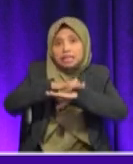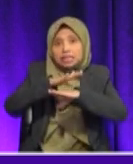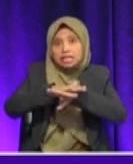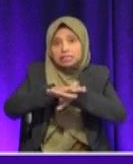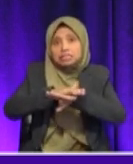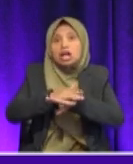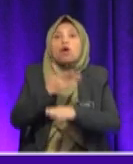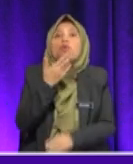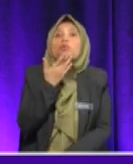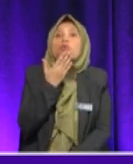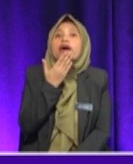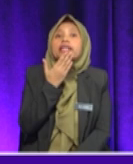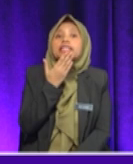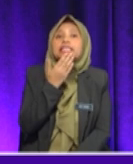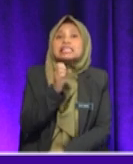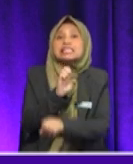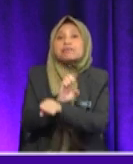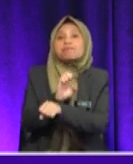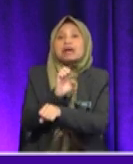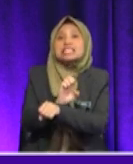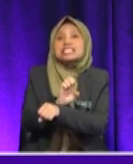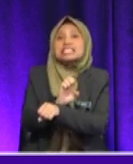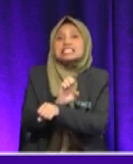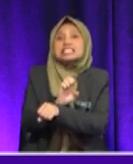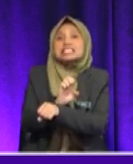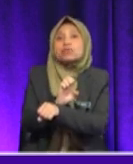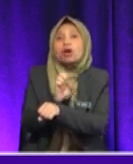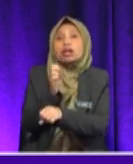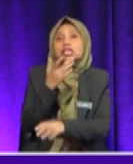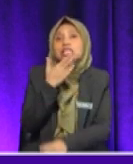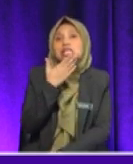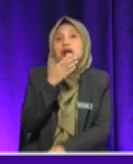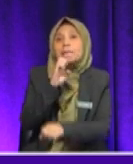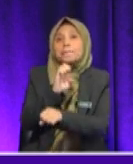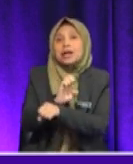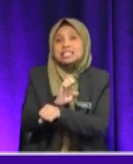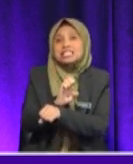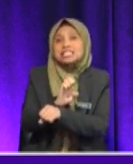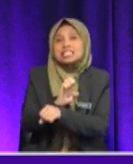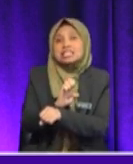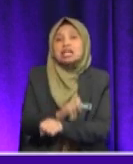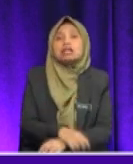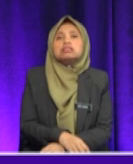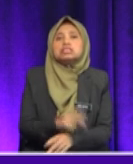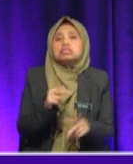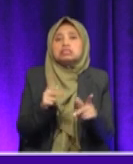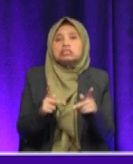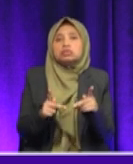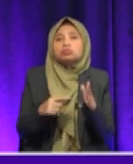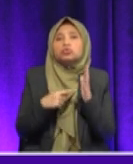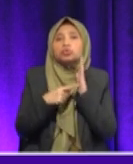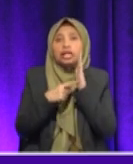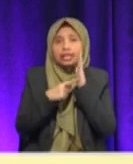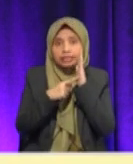itu sebenarnja berwarna emas sedikit kalau murid-murid di rumah bully Tengah Apa nih Kak Safika beli